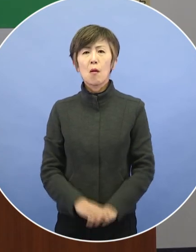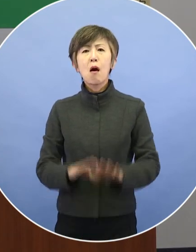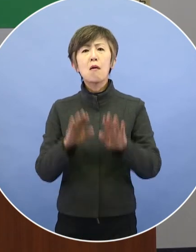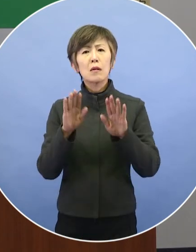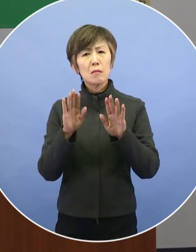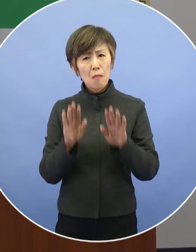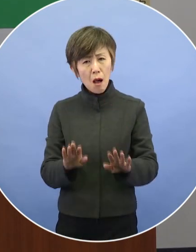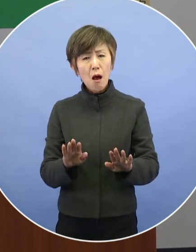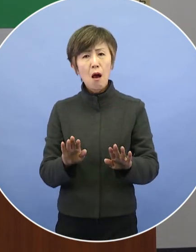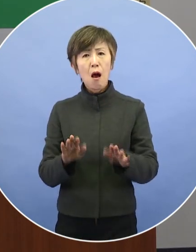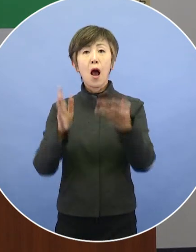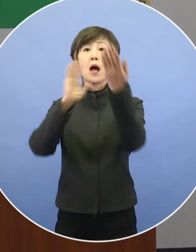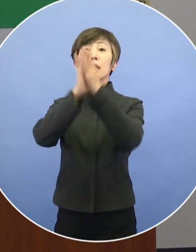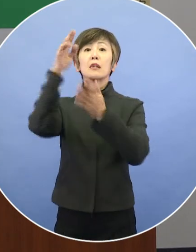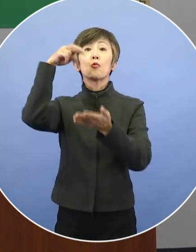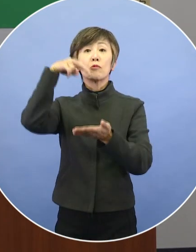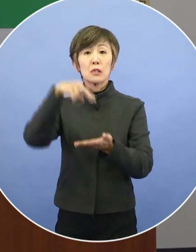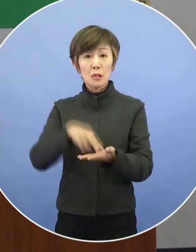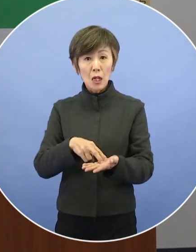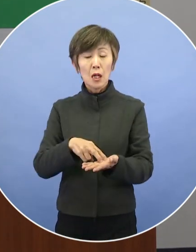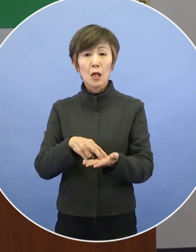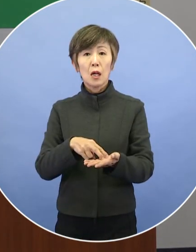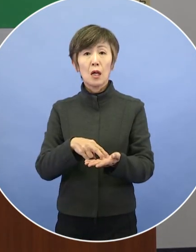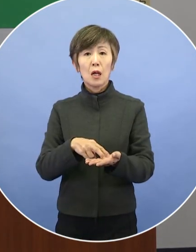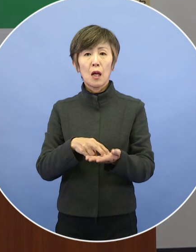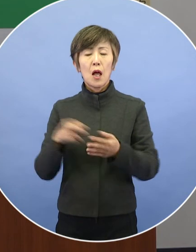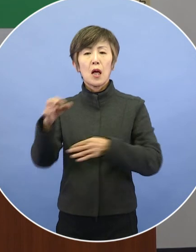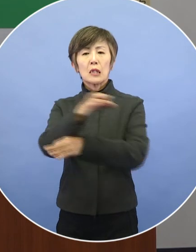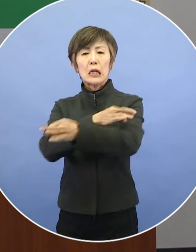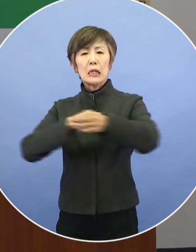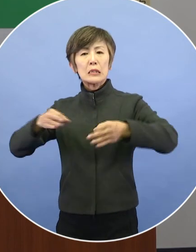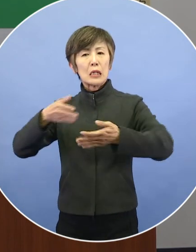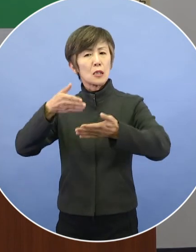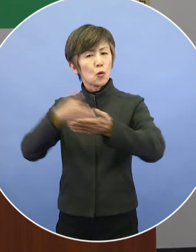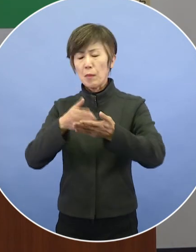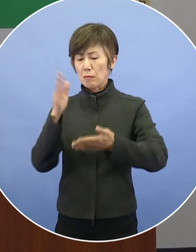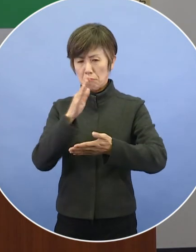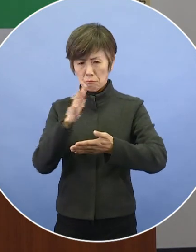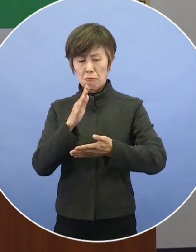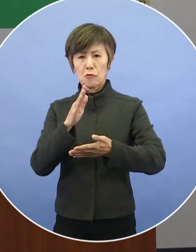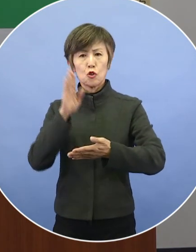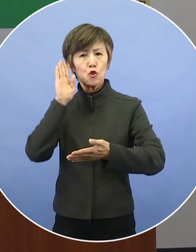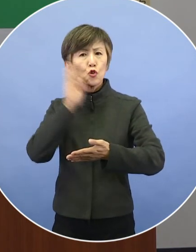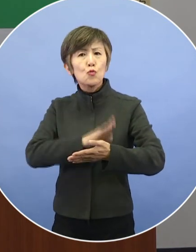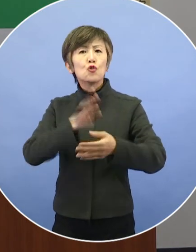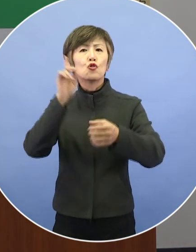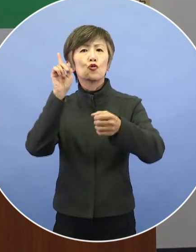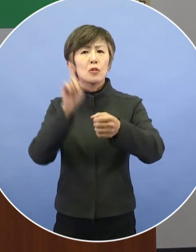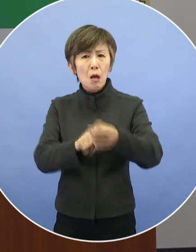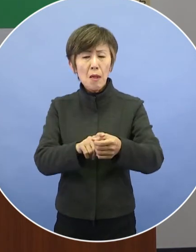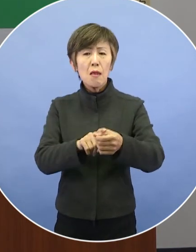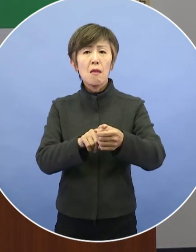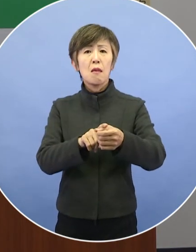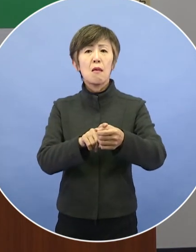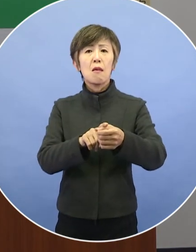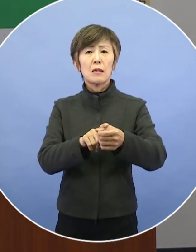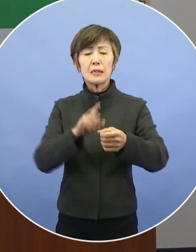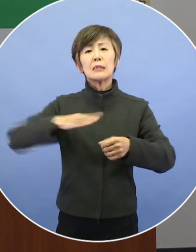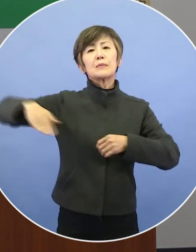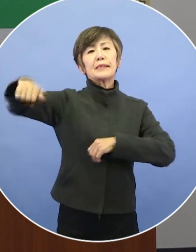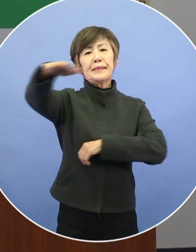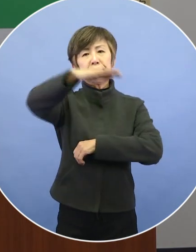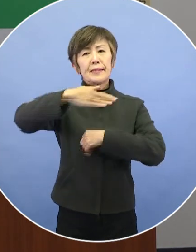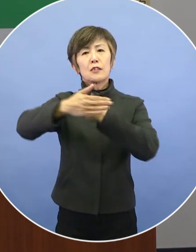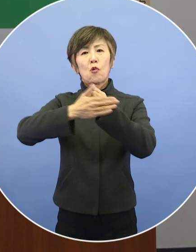がまあ大きくいってですね県としてはですね今そうした経済ができるだけ踏めないようにやっていこうまあそのためにもです